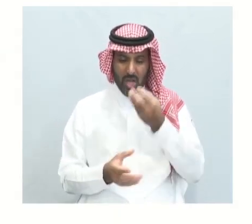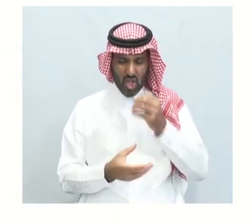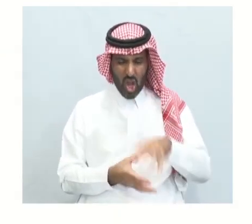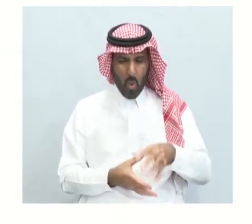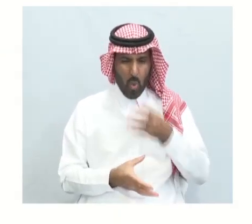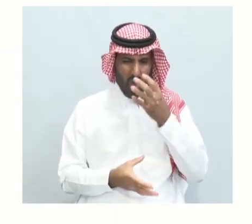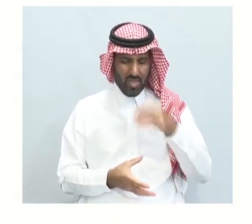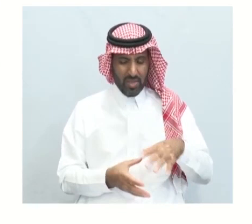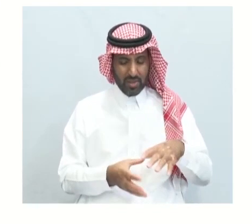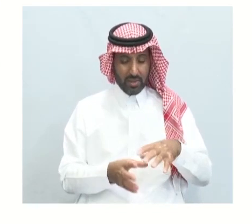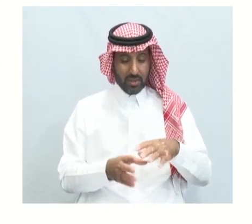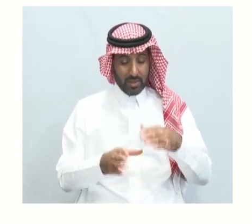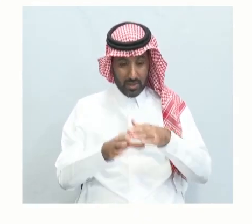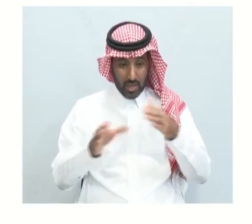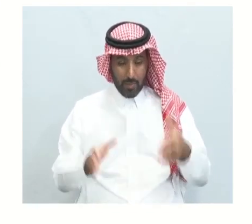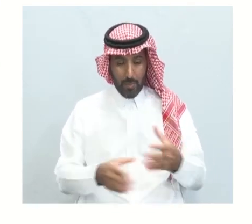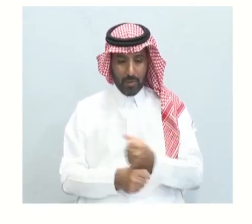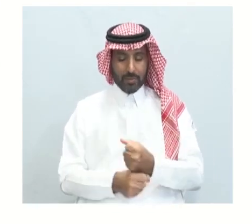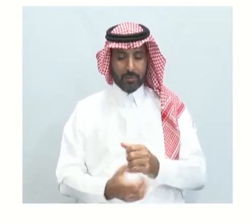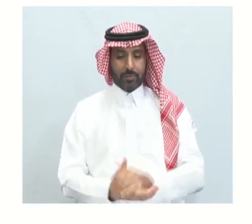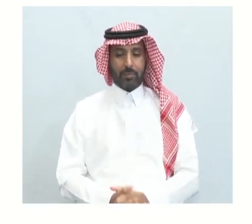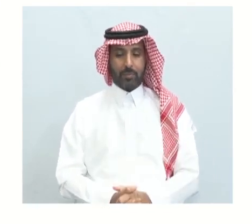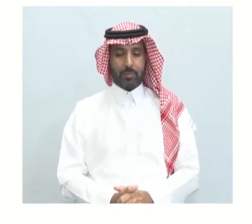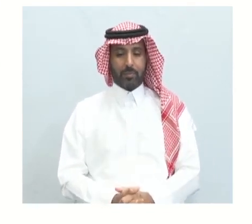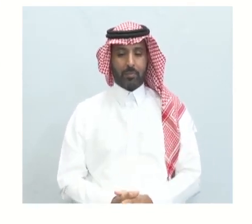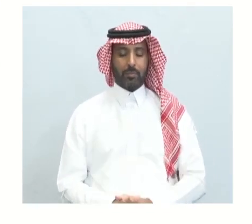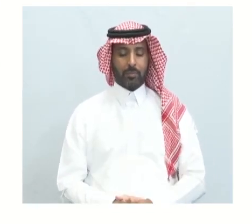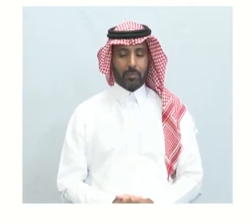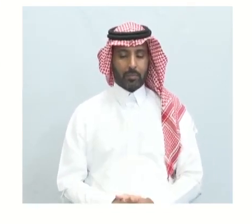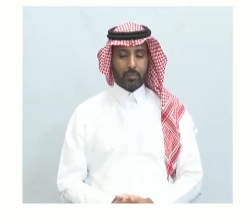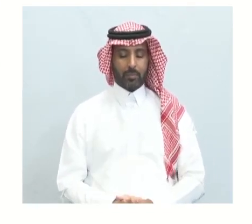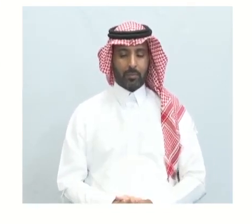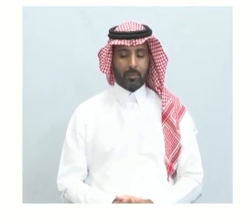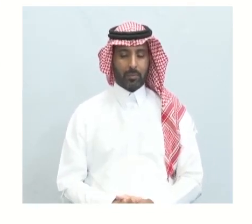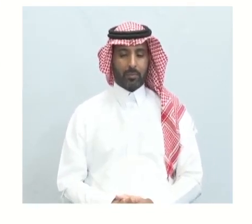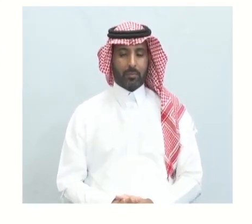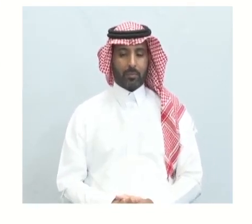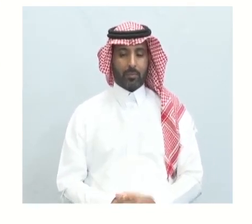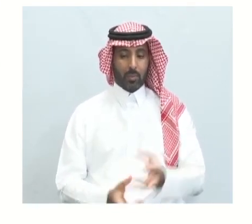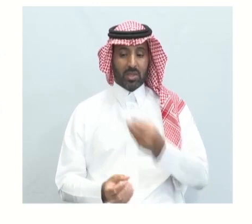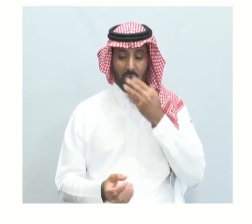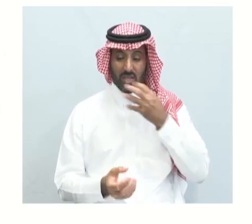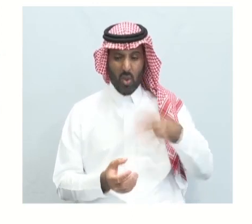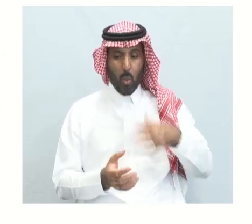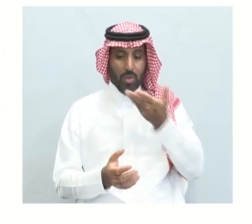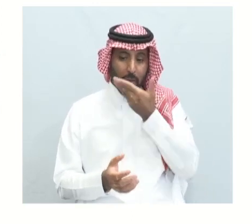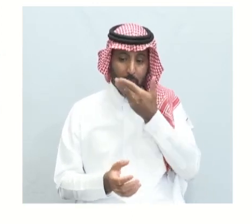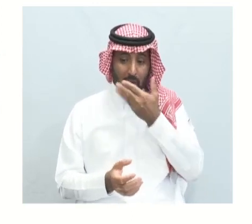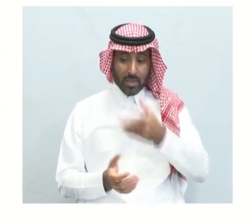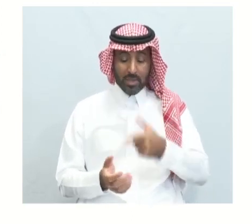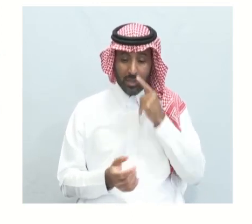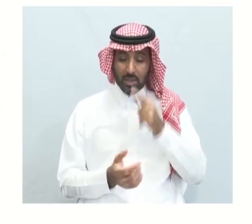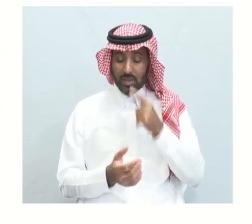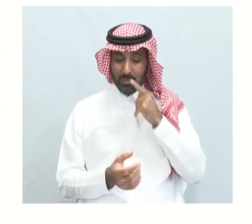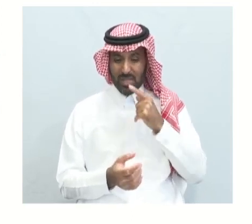طب الخزانات المحصوره ايضا اعزائي الطلبه ومن مصادر تلوث المياه الجوفيه مياه